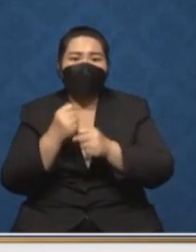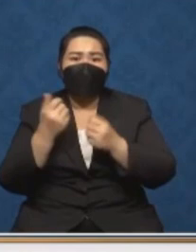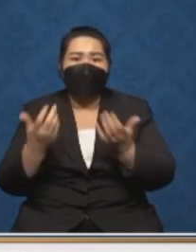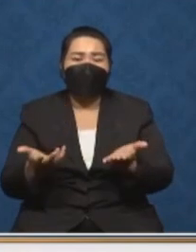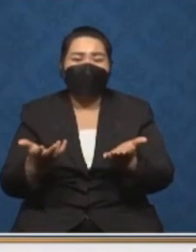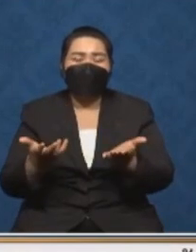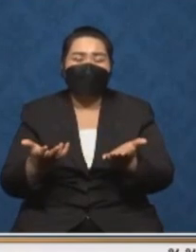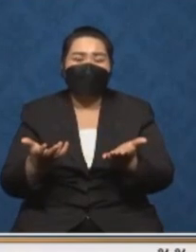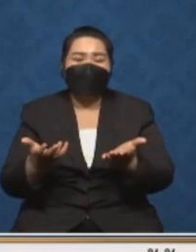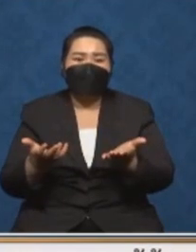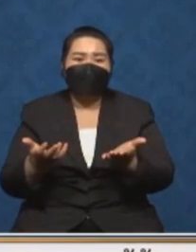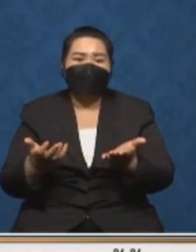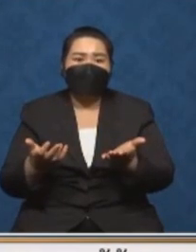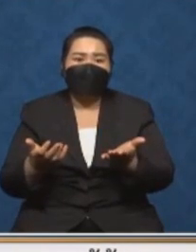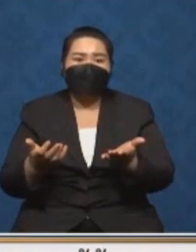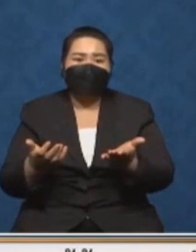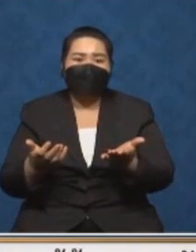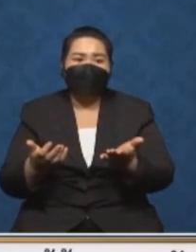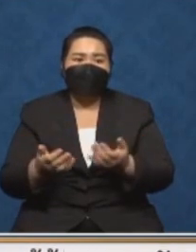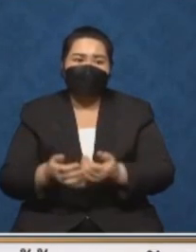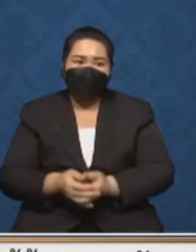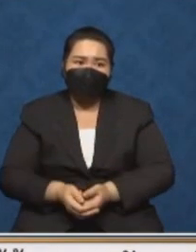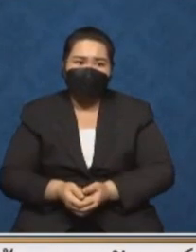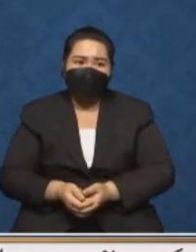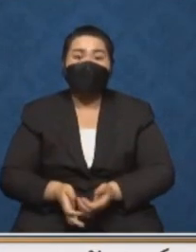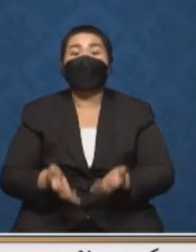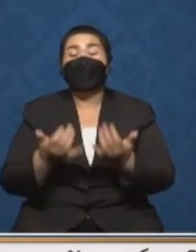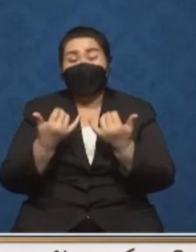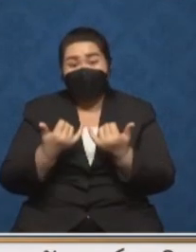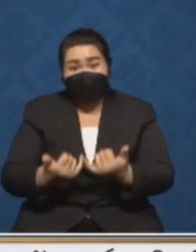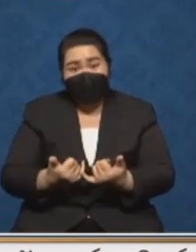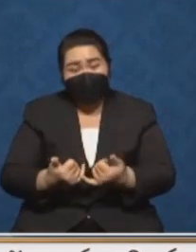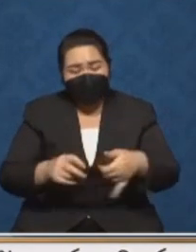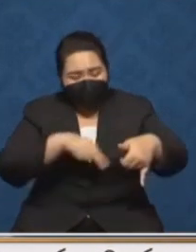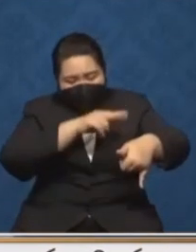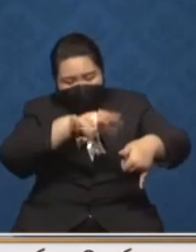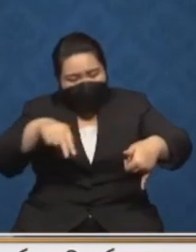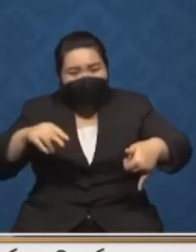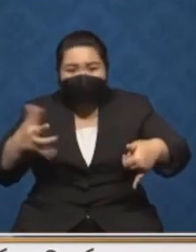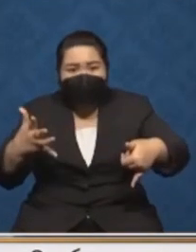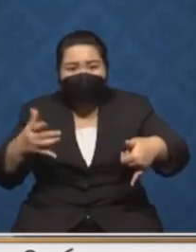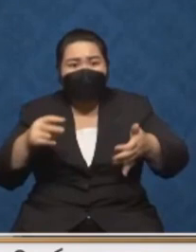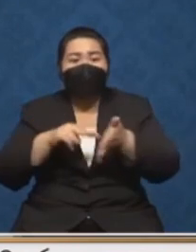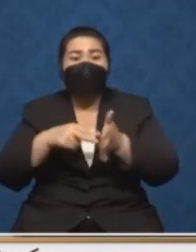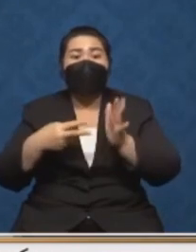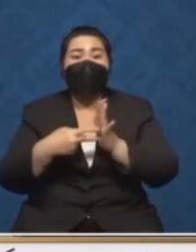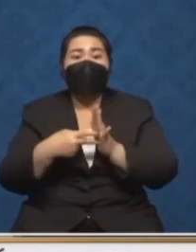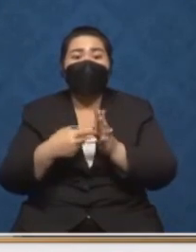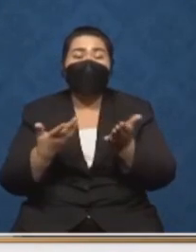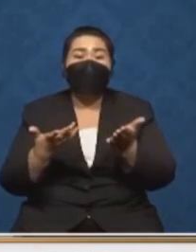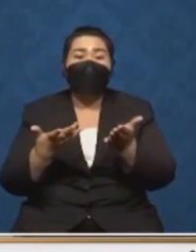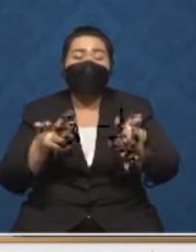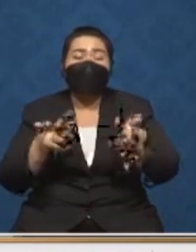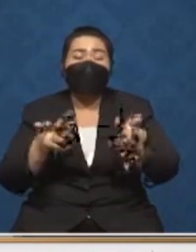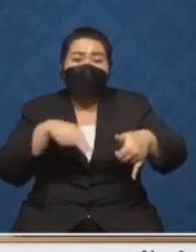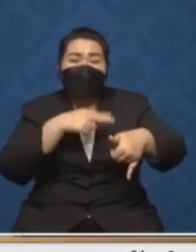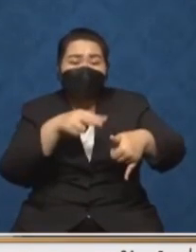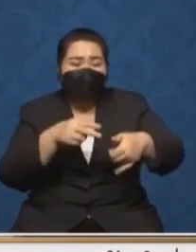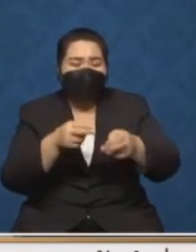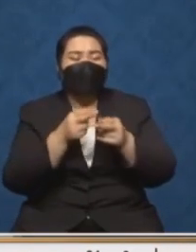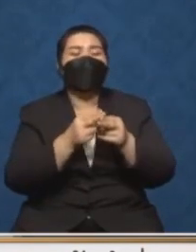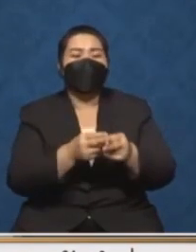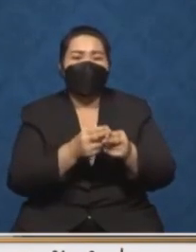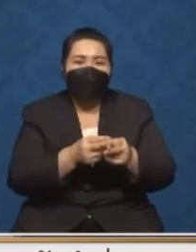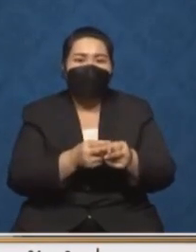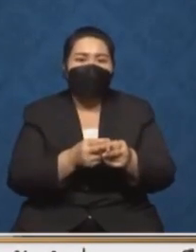ไม่มีอะไรจะรักษาแล้วหมายครว่ารักษาตามอากาศ ผม